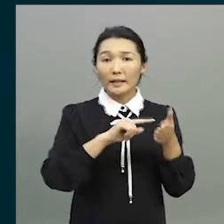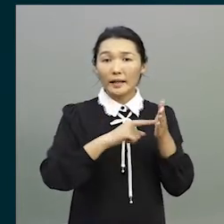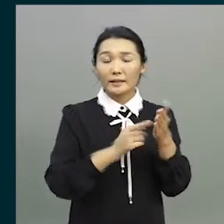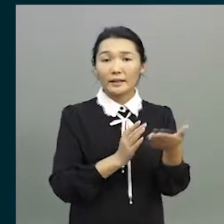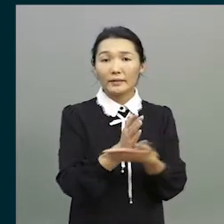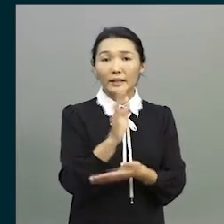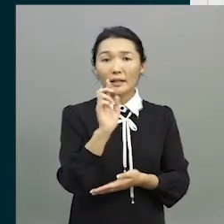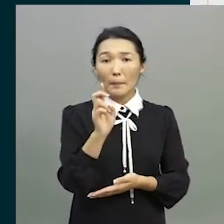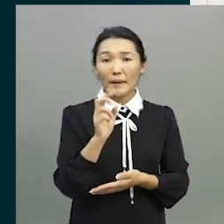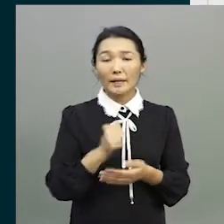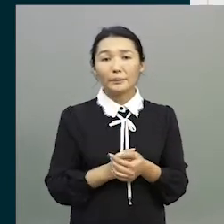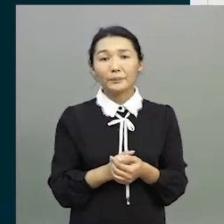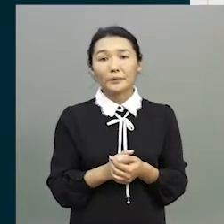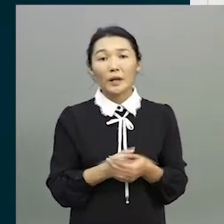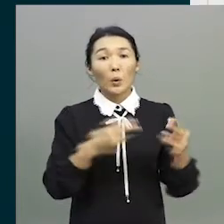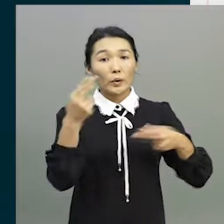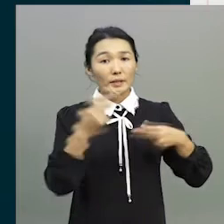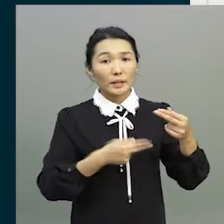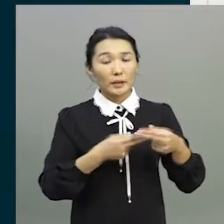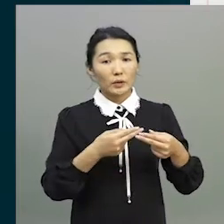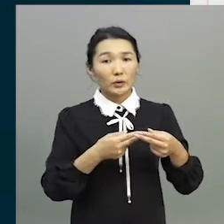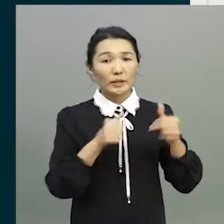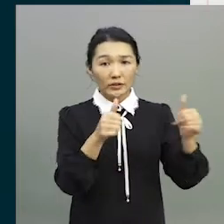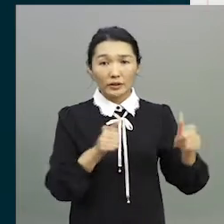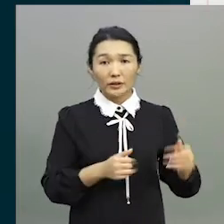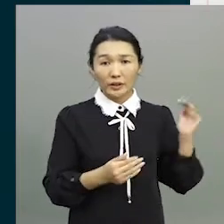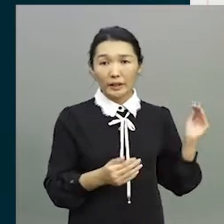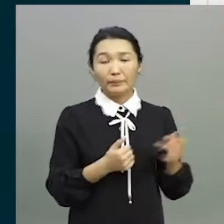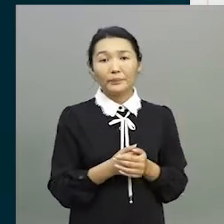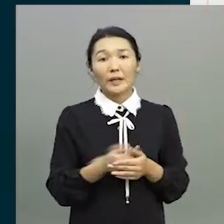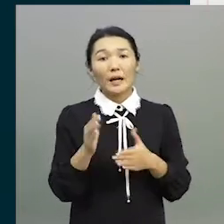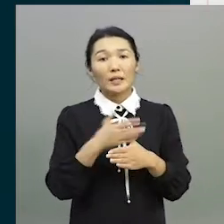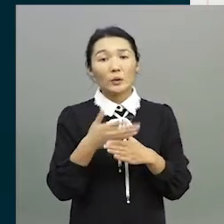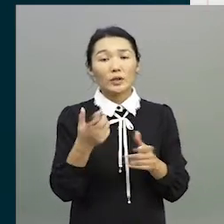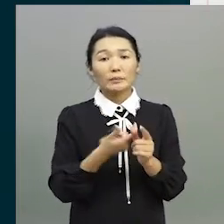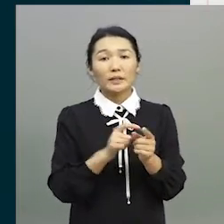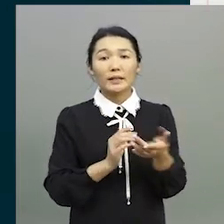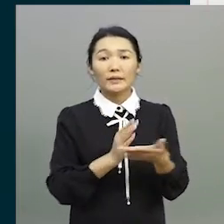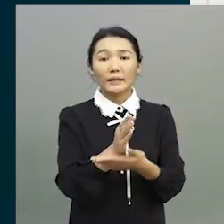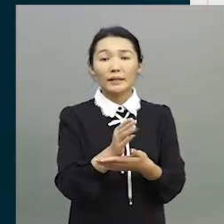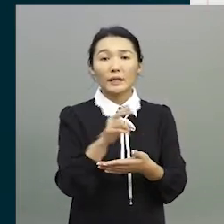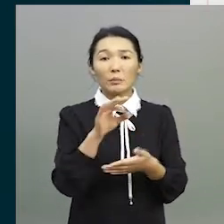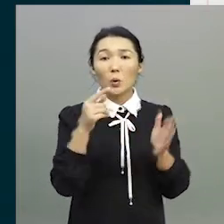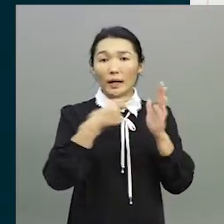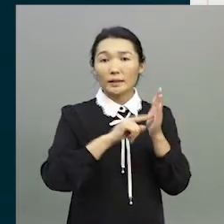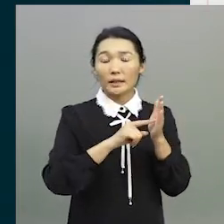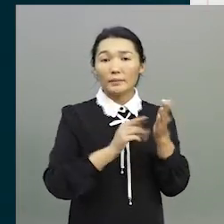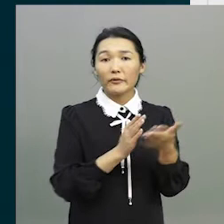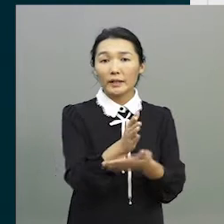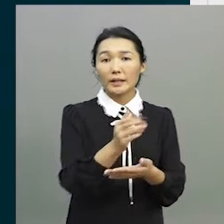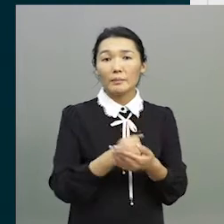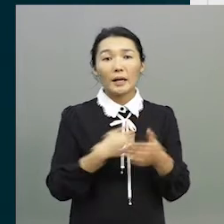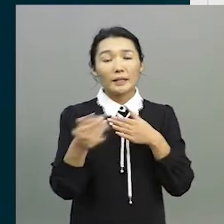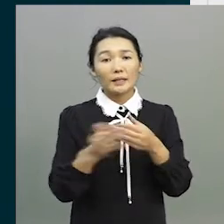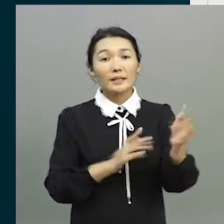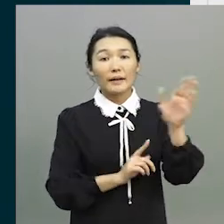вектора б он изображен на чертеже для этого разложим данный вектор по координатным вектором если